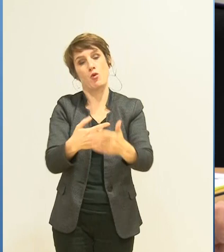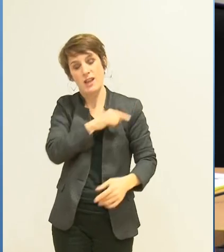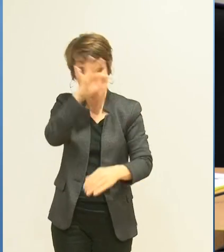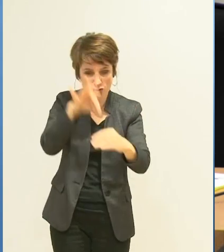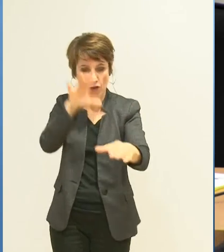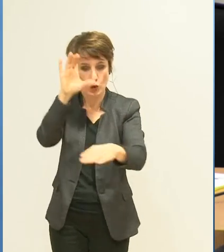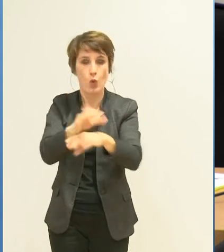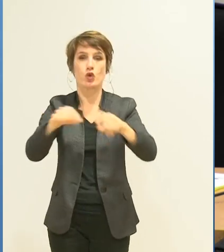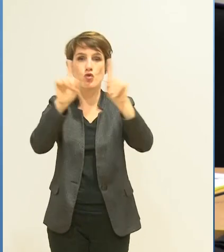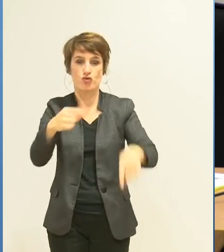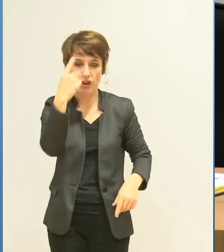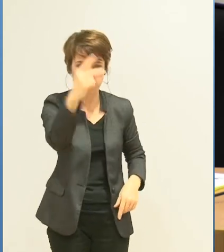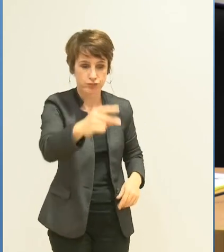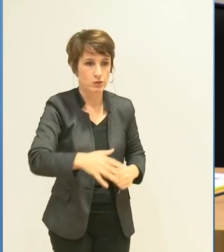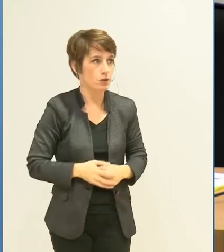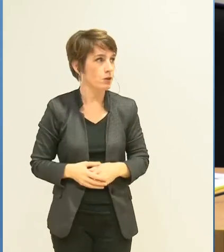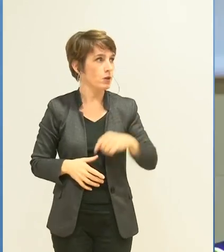voter contre votre budget